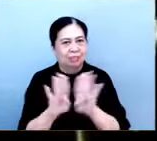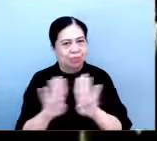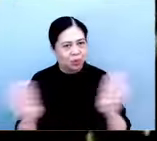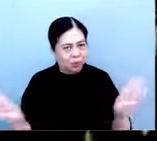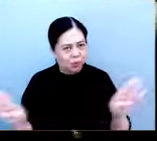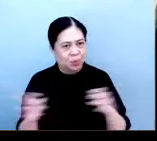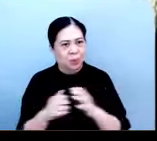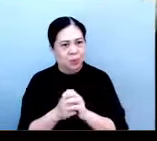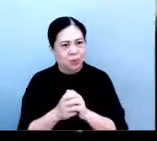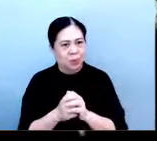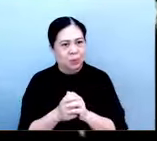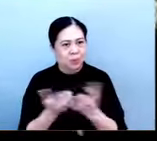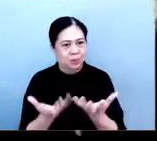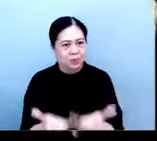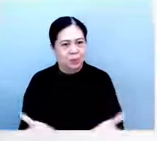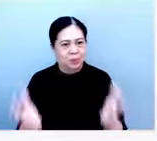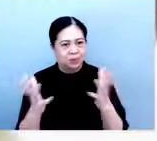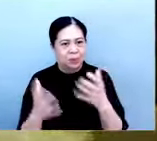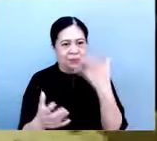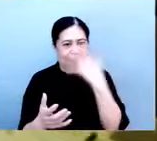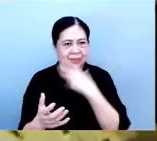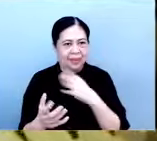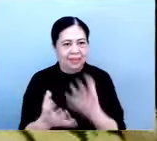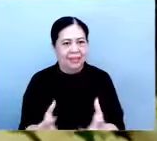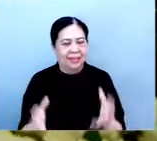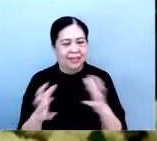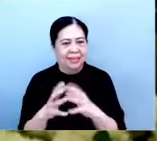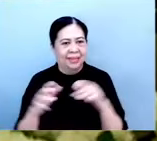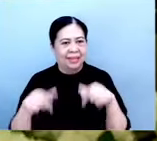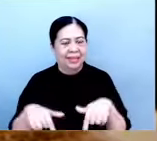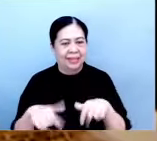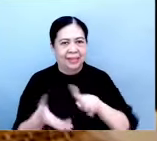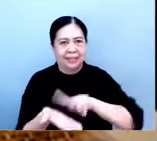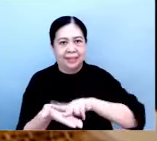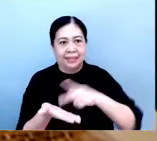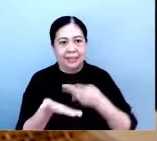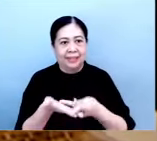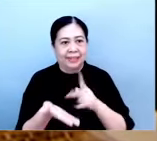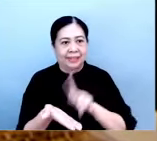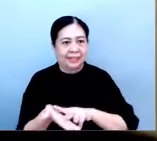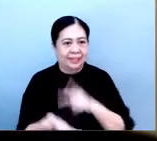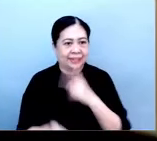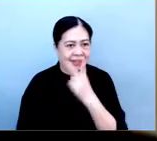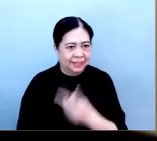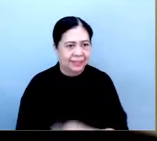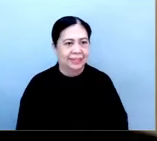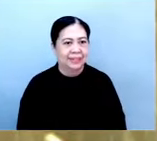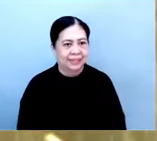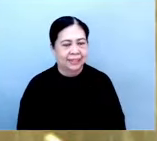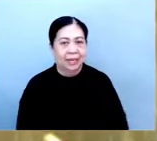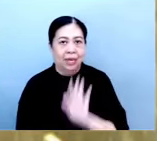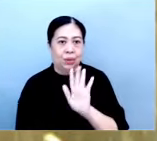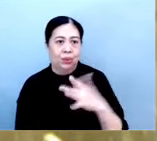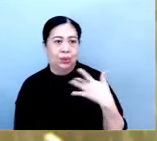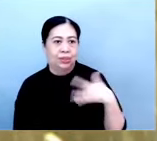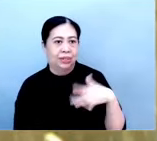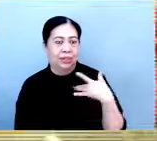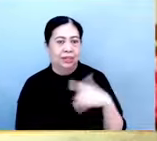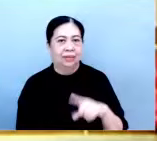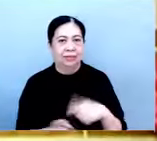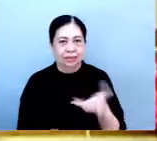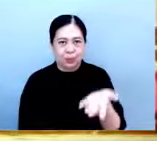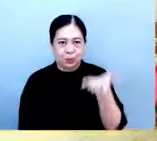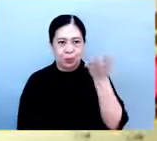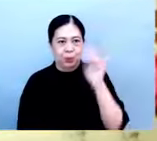in bins like this kasi ang ganda nito, oh. Dito sa kusina ninyo, because I see na parang ang style mo dito, very luxurious.